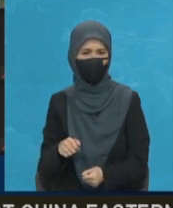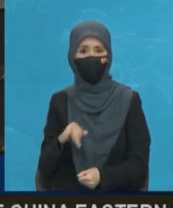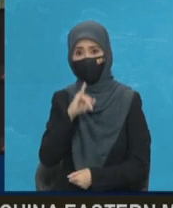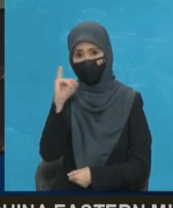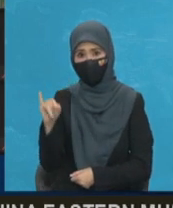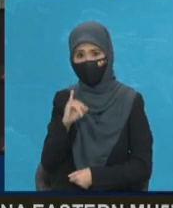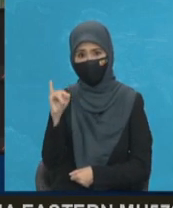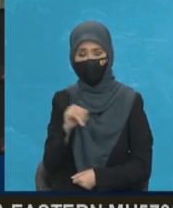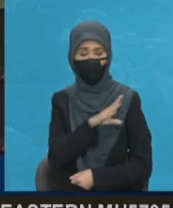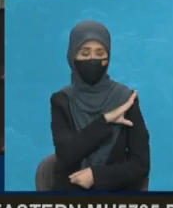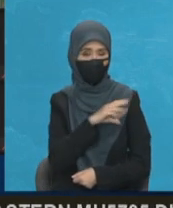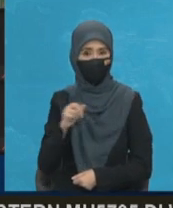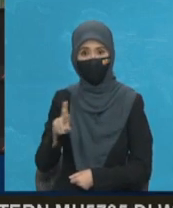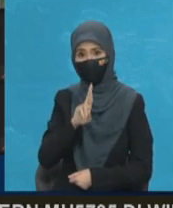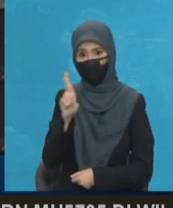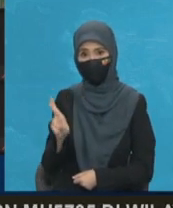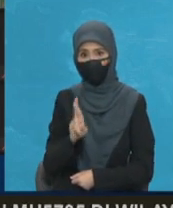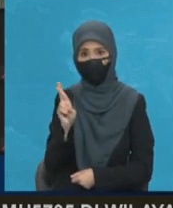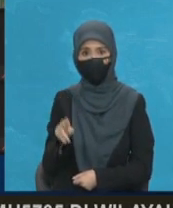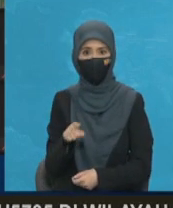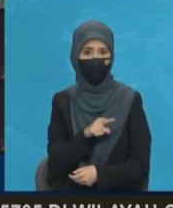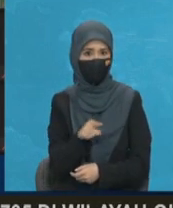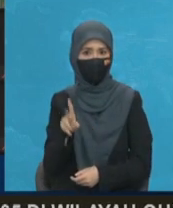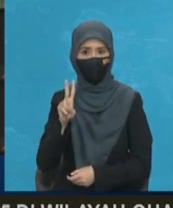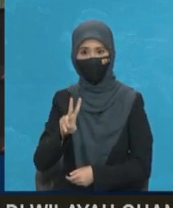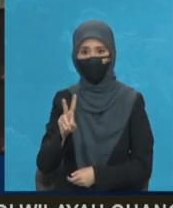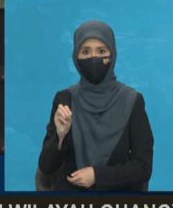sehingga 22 Jun 2022